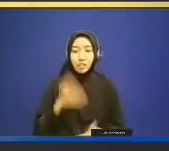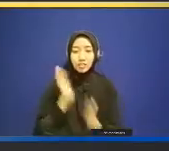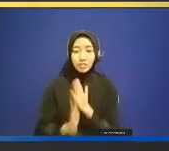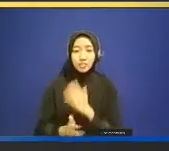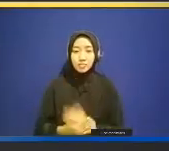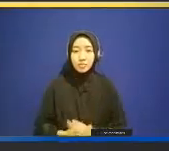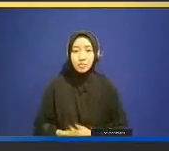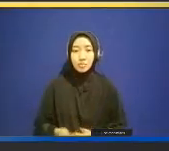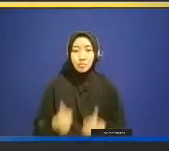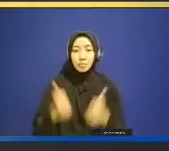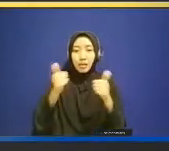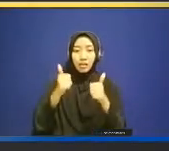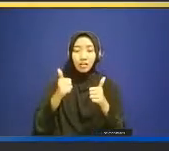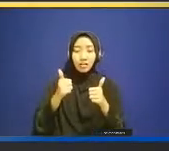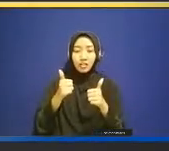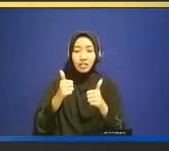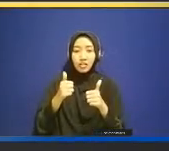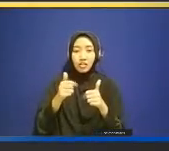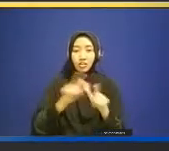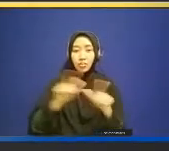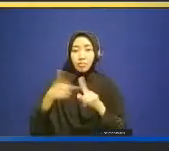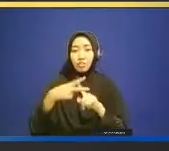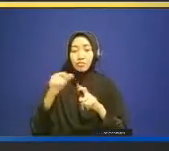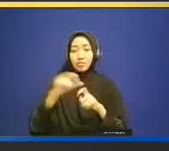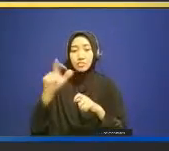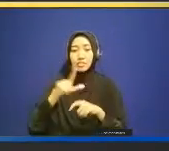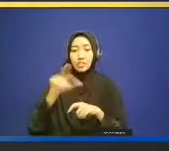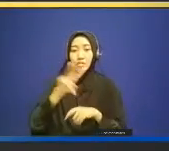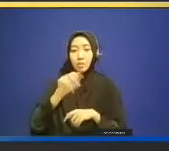pemenang lomba fiskal jurnal